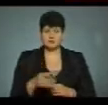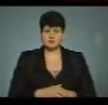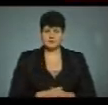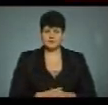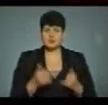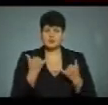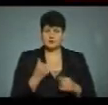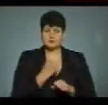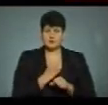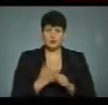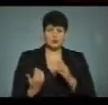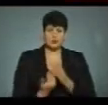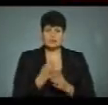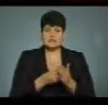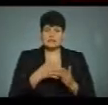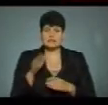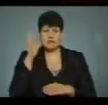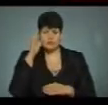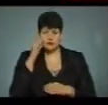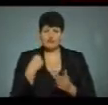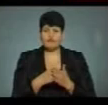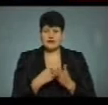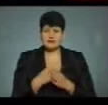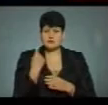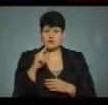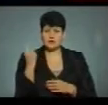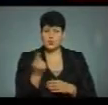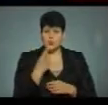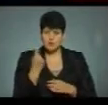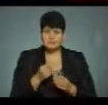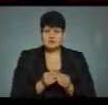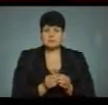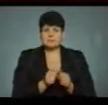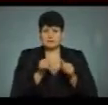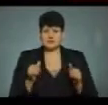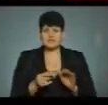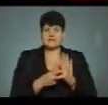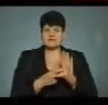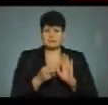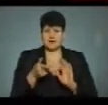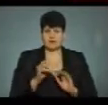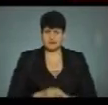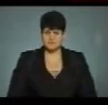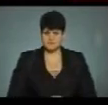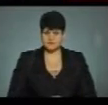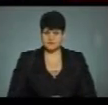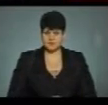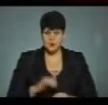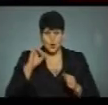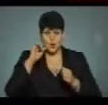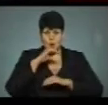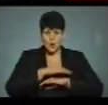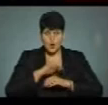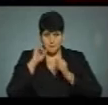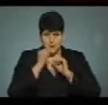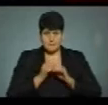Відсьогодні діють нові тарифи на воду. В Тернополі вартість за куб зросла на 7 гривень. Урок пам'яті провели в